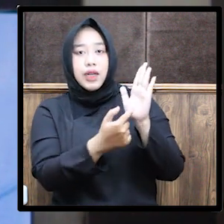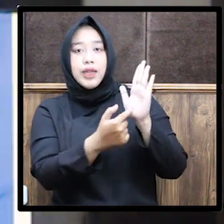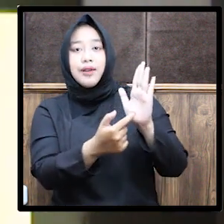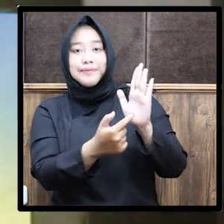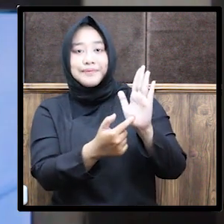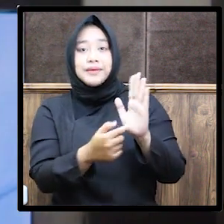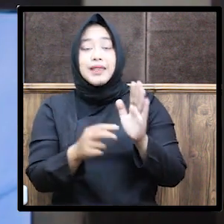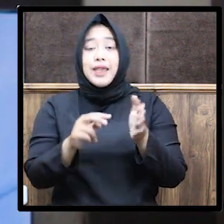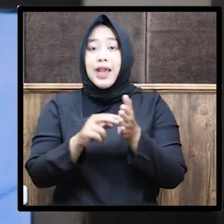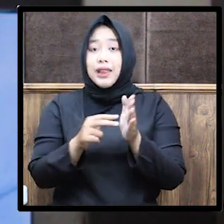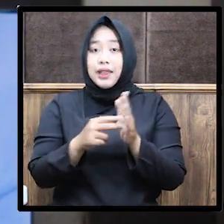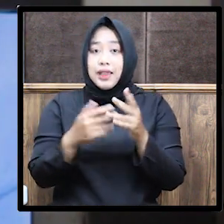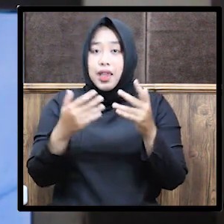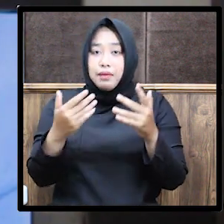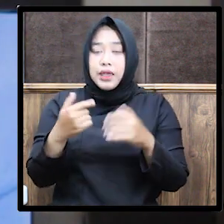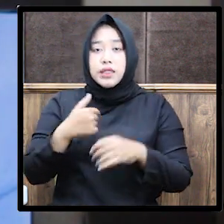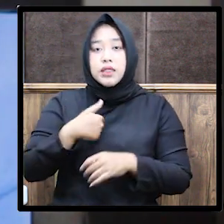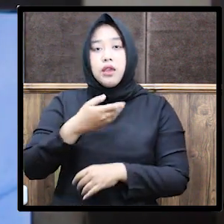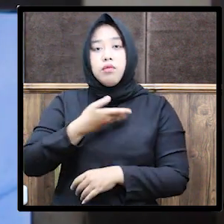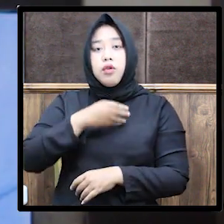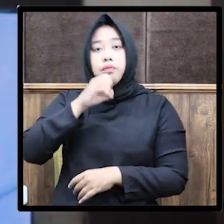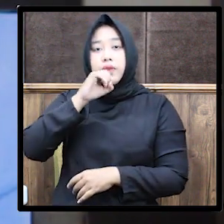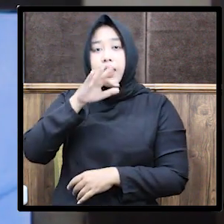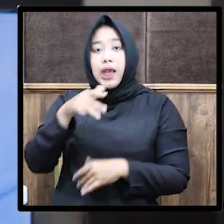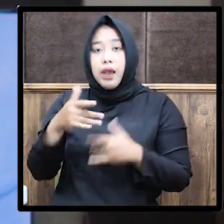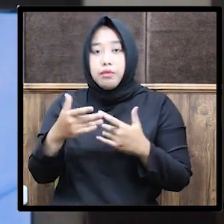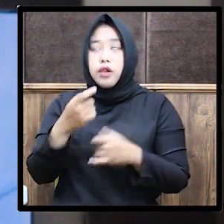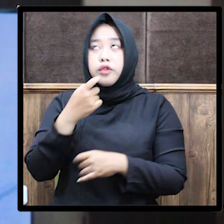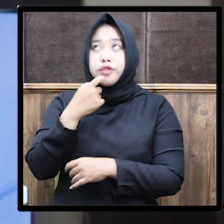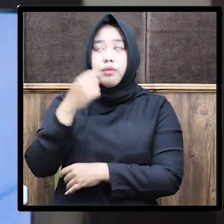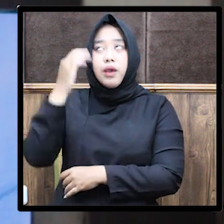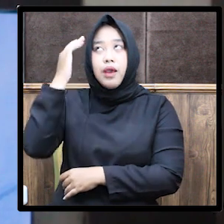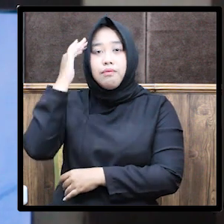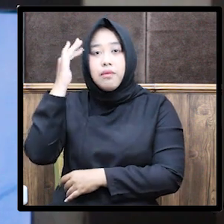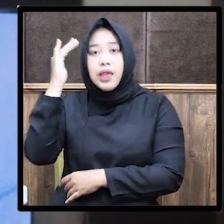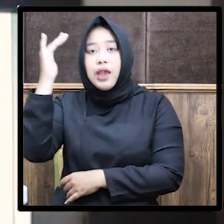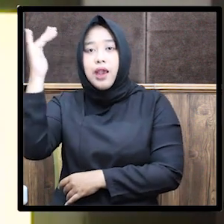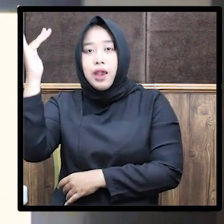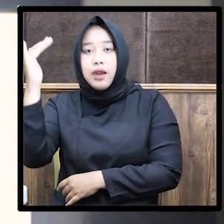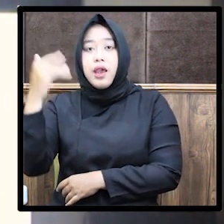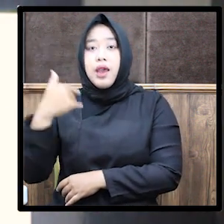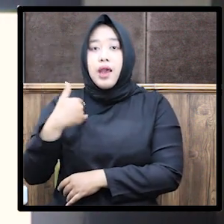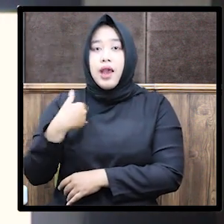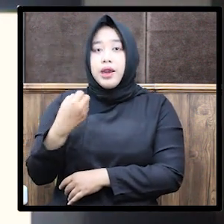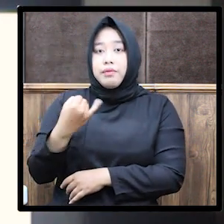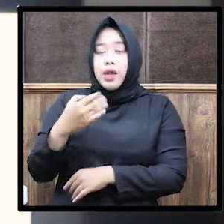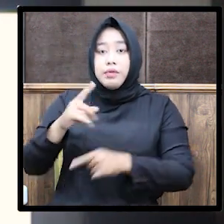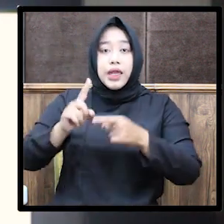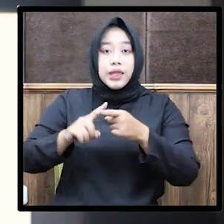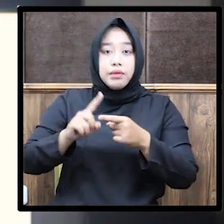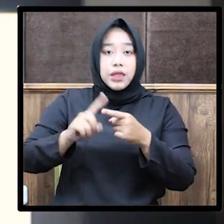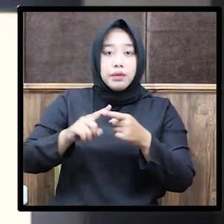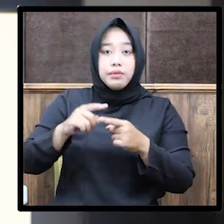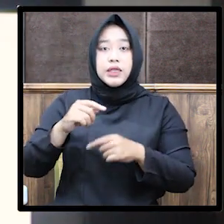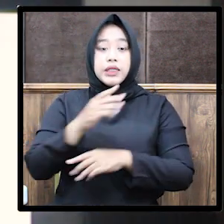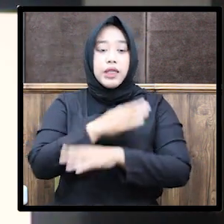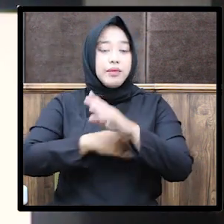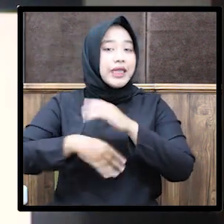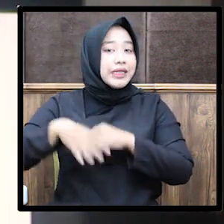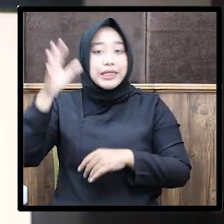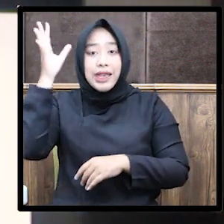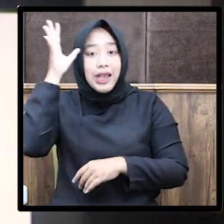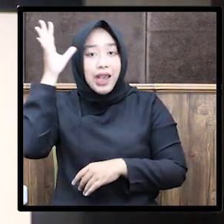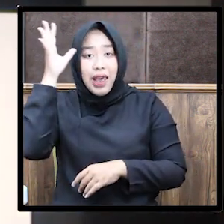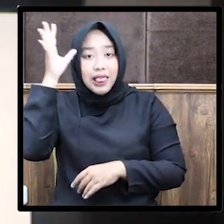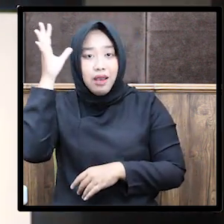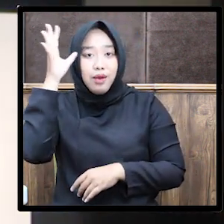Nah, artinya gini, yang ingin saya katakan adalah bayangkan sebagian besar teman-teman yang tidak memahami itu,